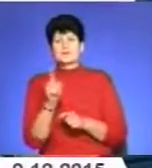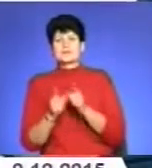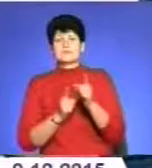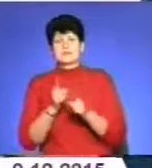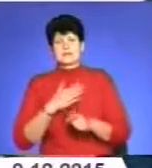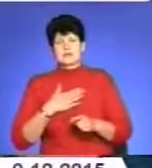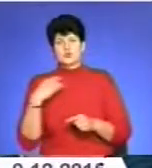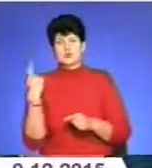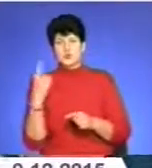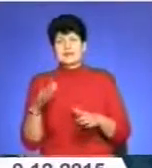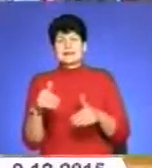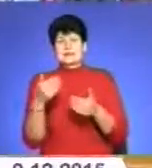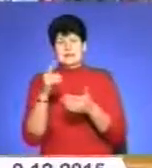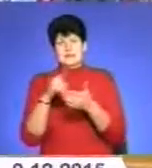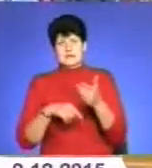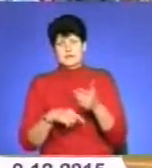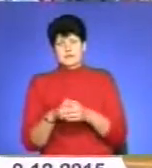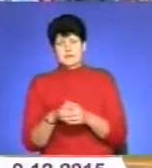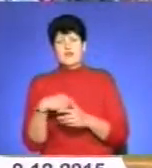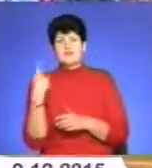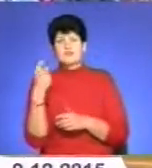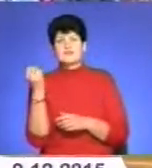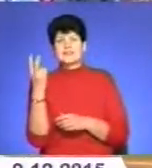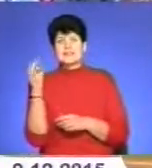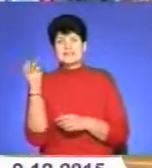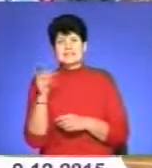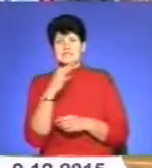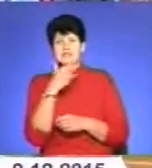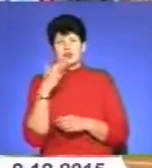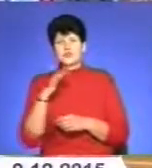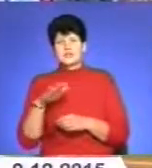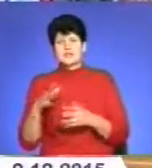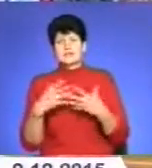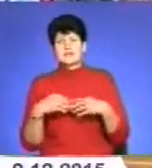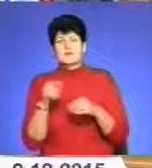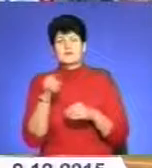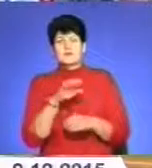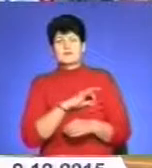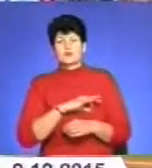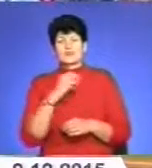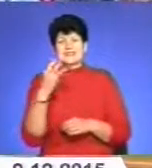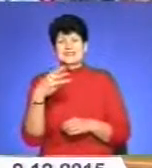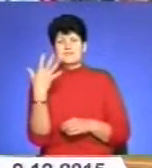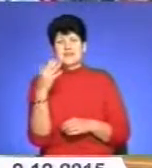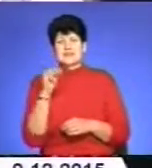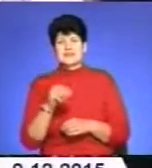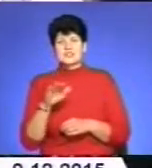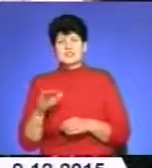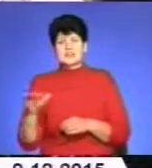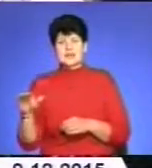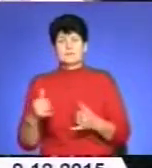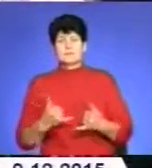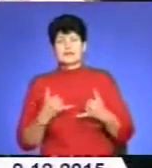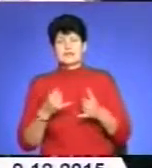область і дати якусь надію. В області 12 тисяч багатодітних сімей. В них виховують 35 тисяч дітей. Почесне